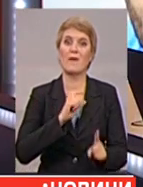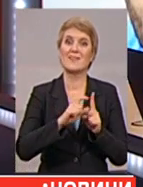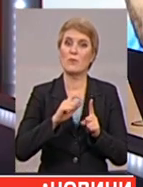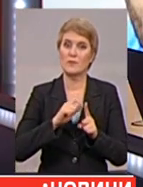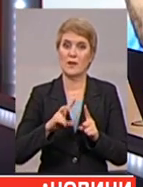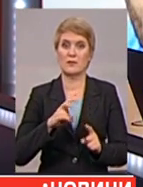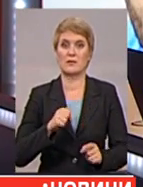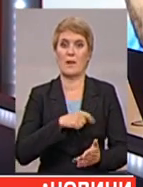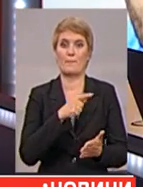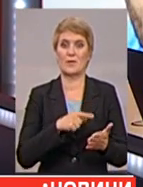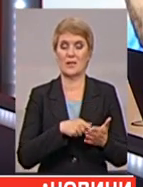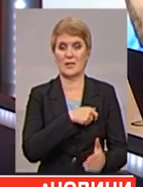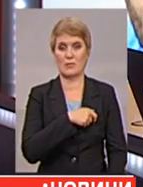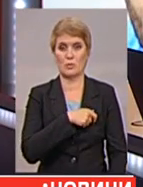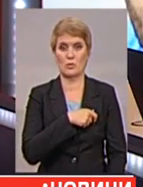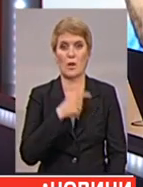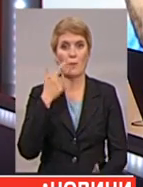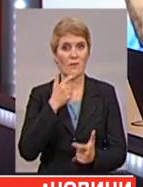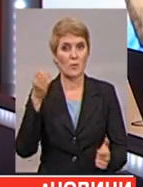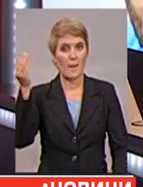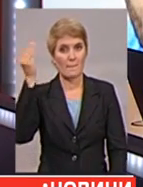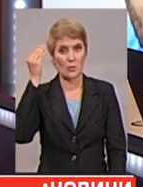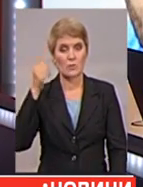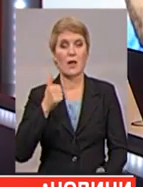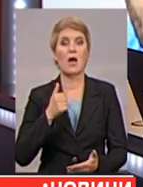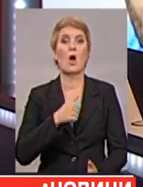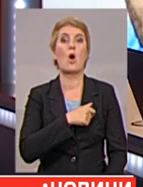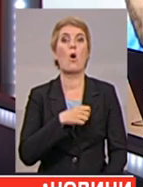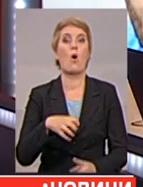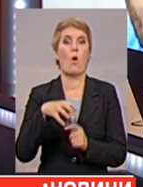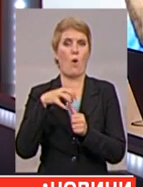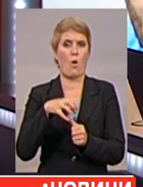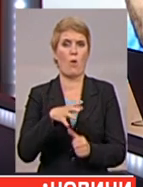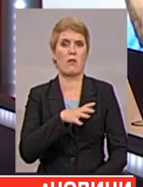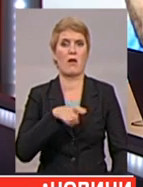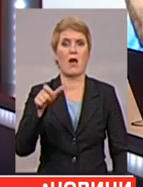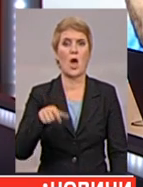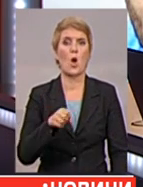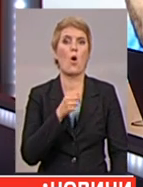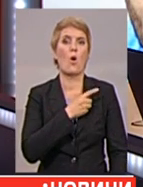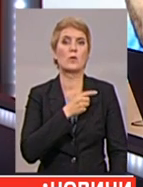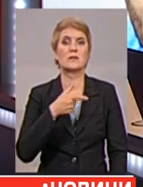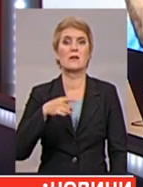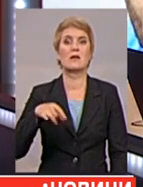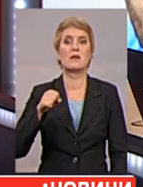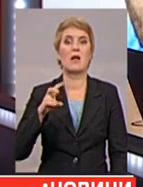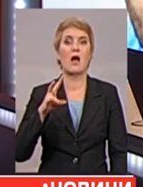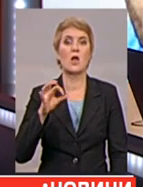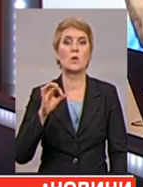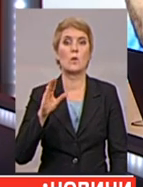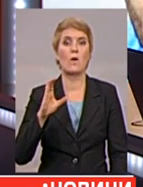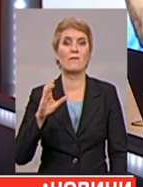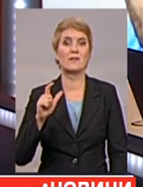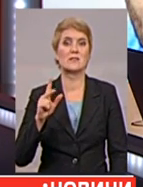Генпрокуратура повідомила про підозру і олігарху з Одеси Олександру Грановському за ухилення від сплати податків та фіктивне підприємництво. Йдеться